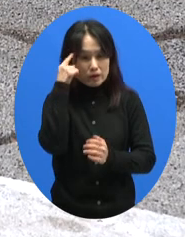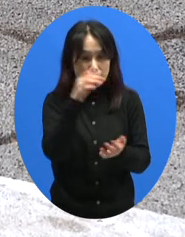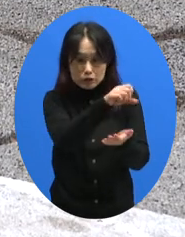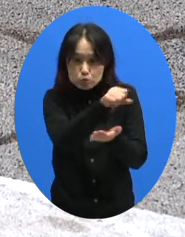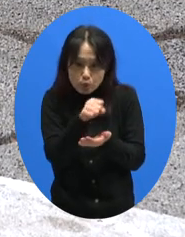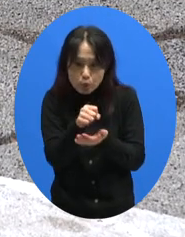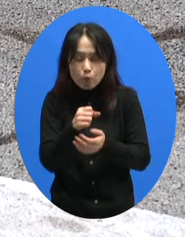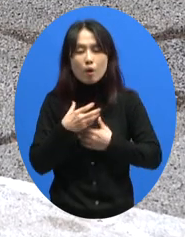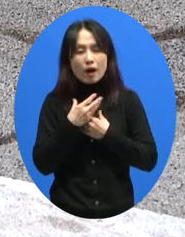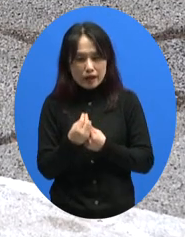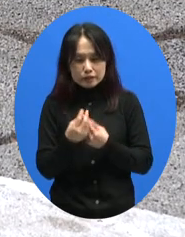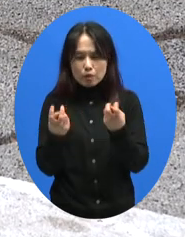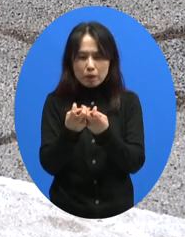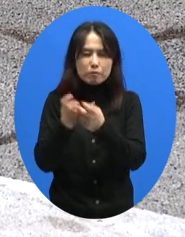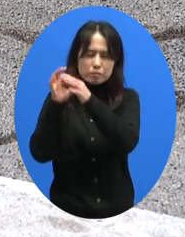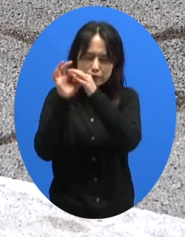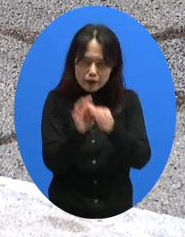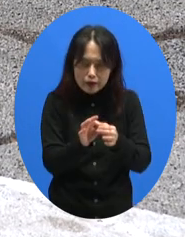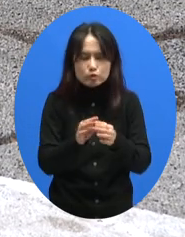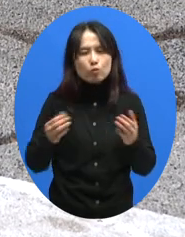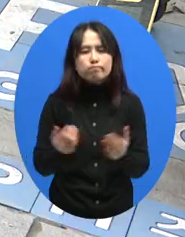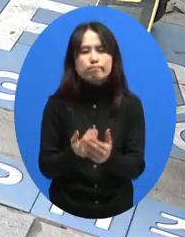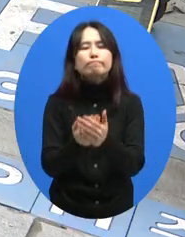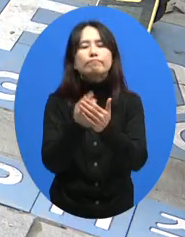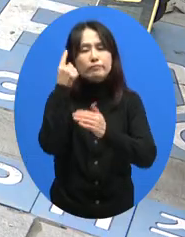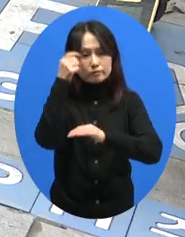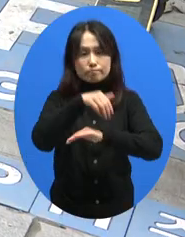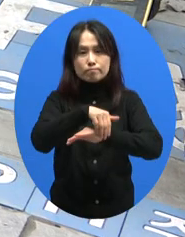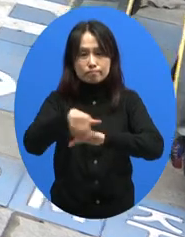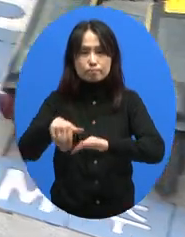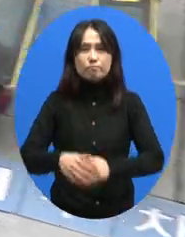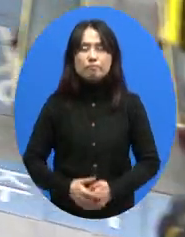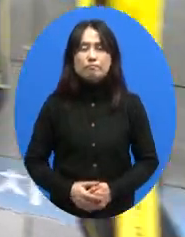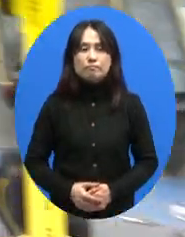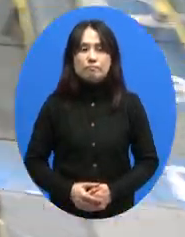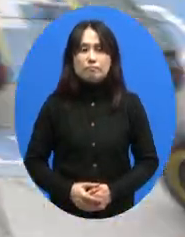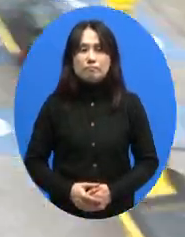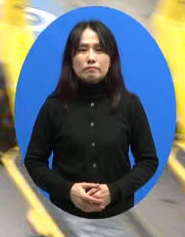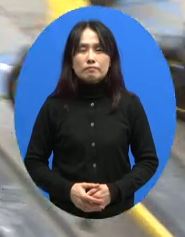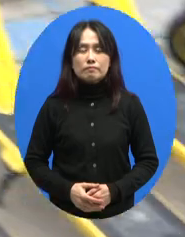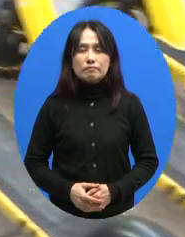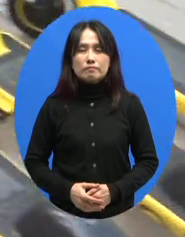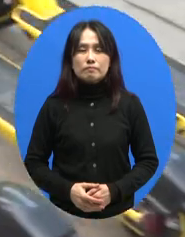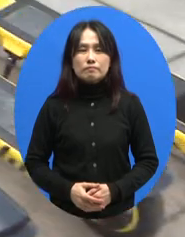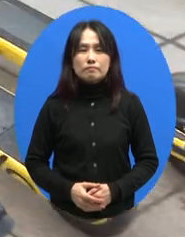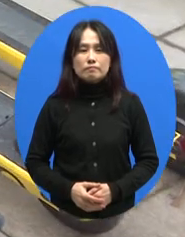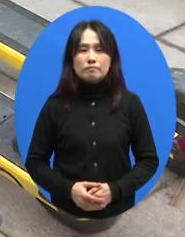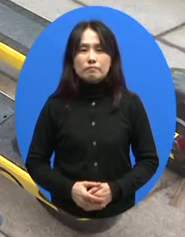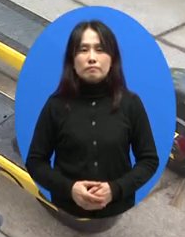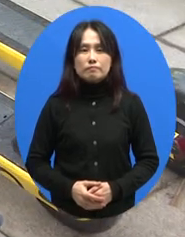토대로 안전 방안을 지속적으로 발전시켜 나갈 계획입니다. 경기지TV 이슬비입니다.